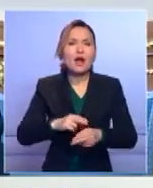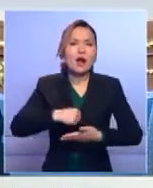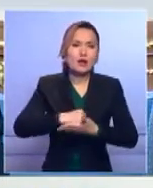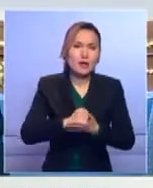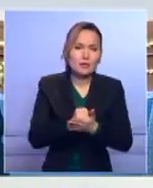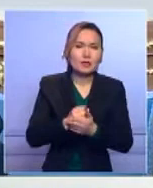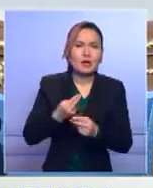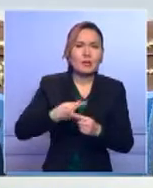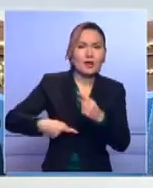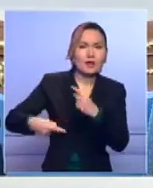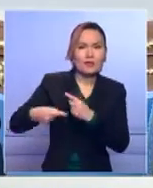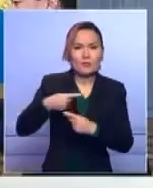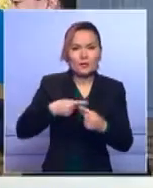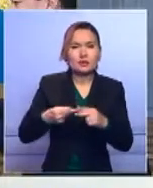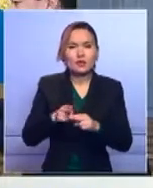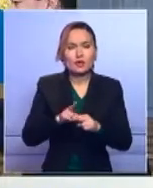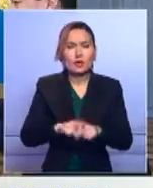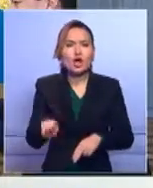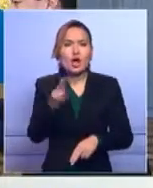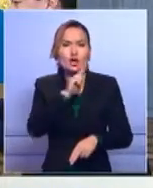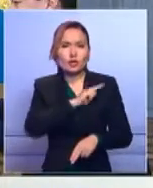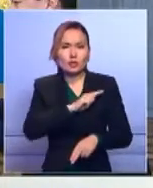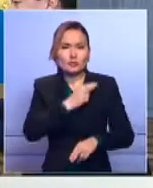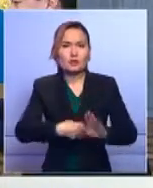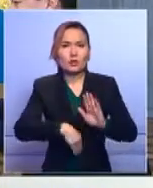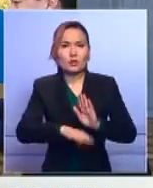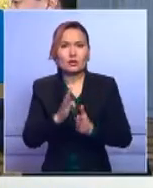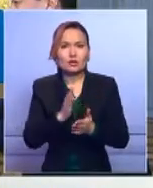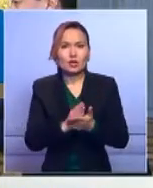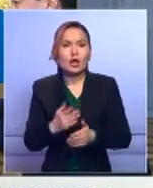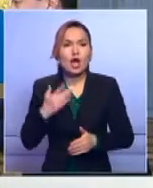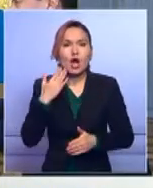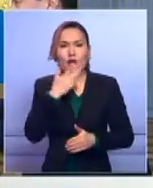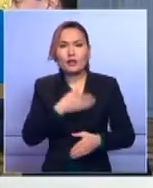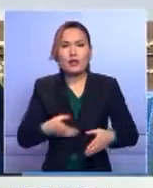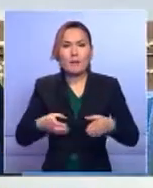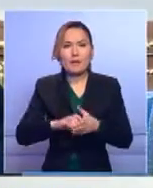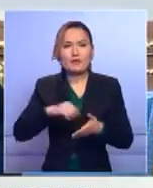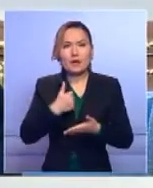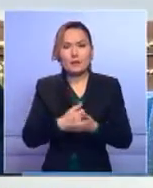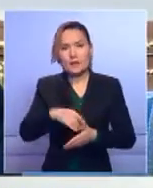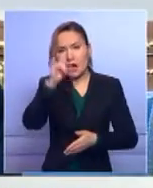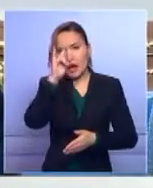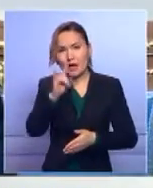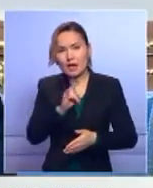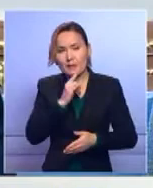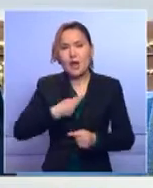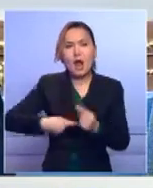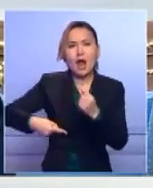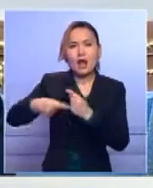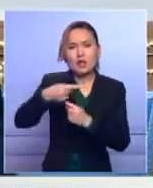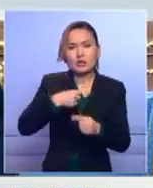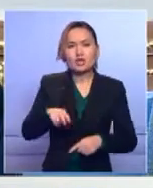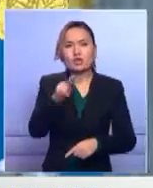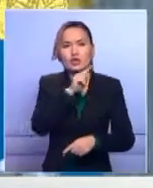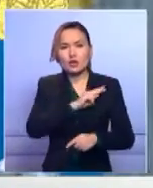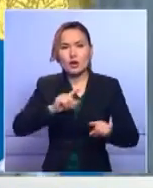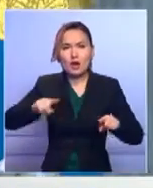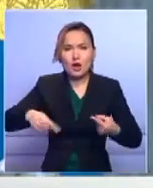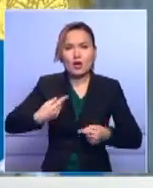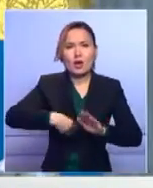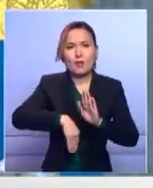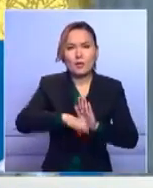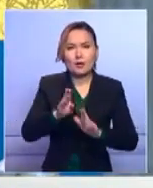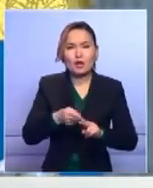бизнес өкілдерінен де лайықты қайтарым болу керектігін ескертті. Ұлттық палата басшылығы отандық кәсіпкерлердің жұмысын оңтайландыру үшін